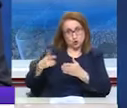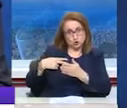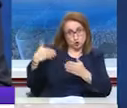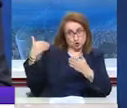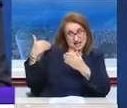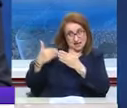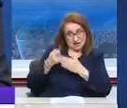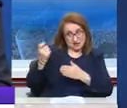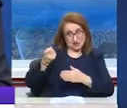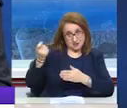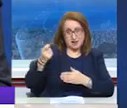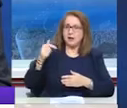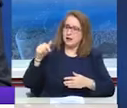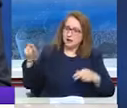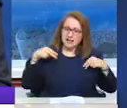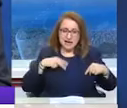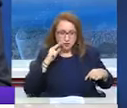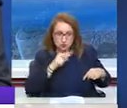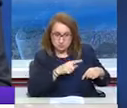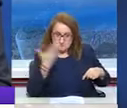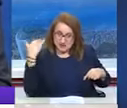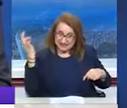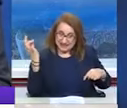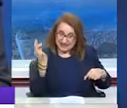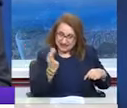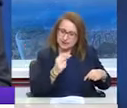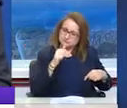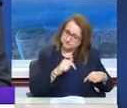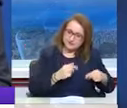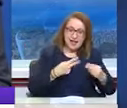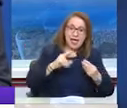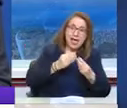των θέσεων εργασίας. Επιχείρηση που θα αποχωρήσει απολύσεις δεν θα λάβει αυτή την ενίσχυση.